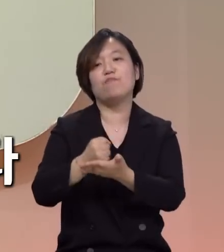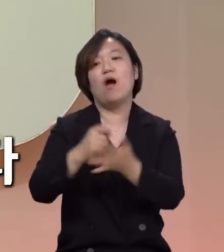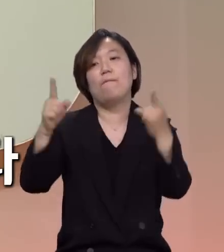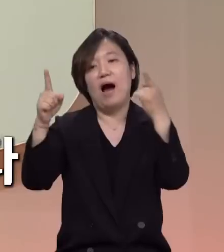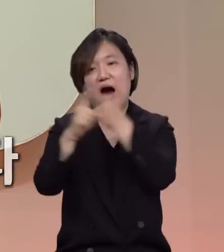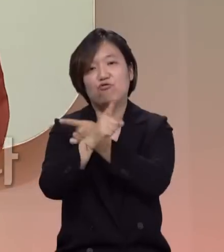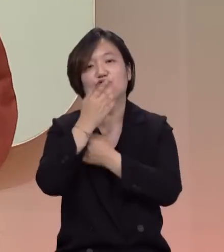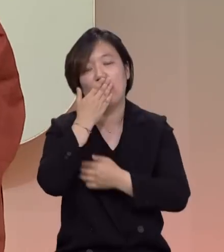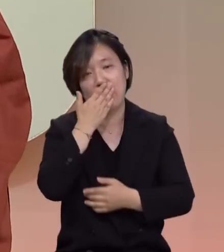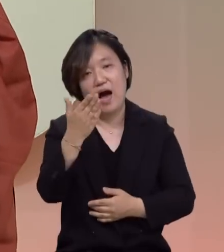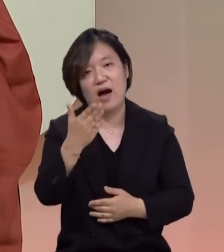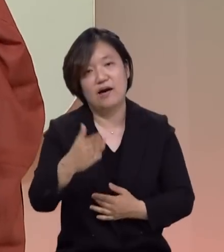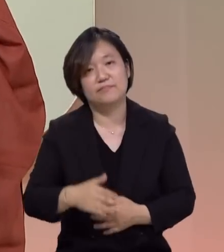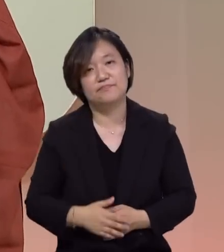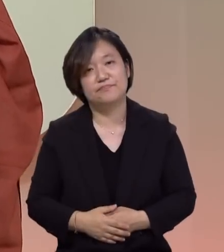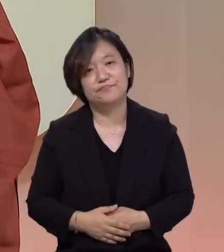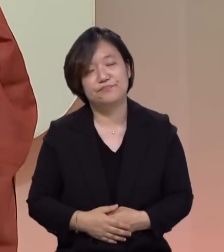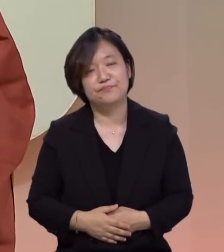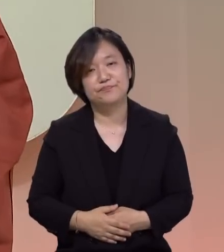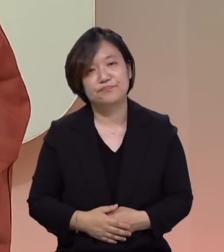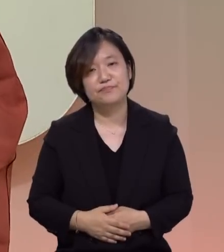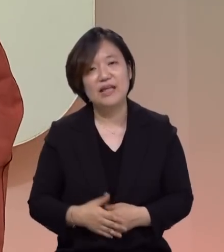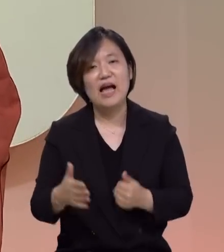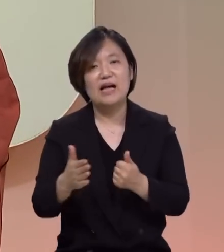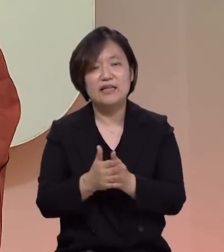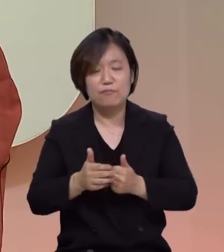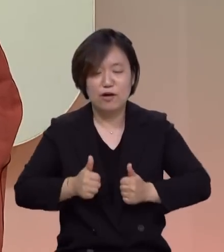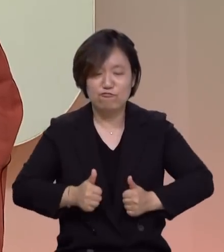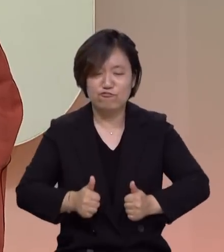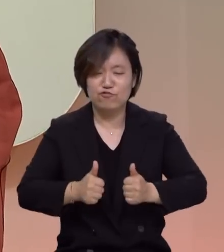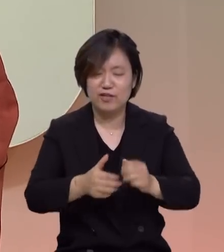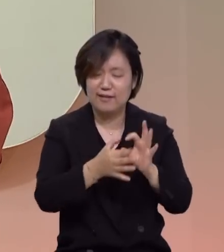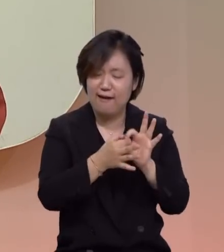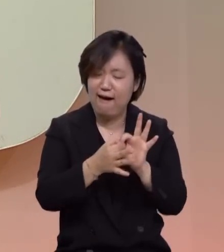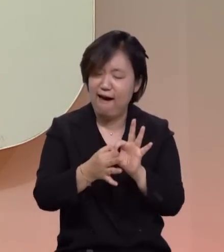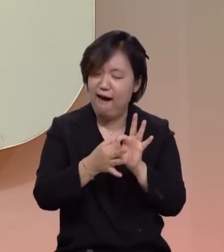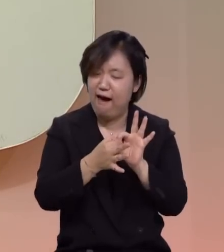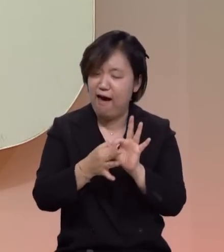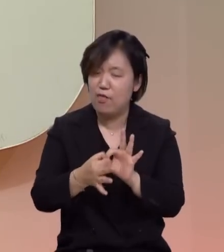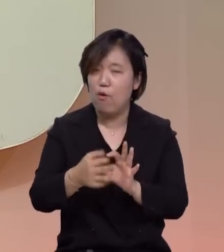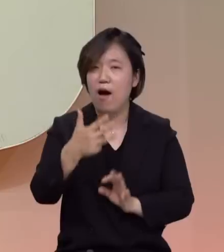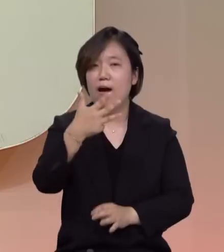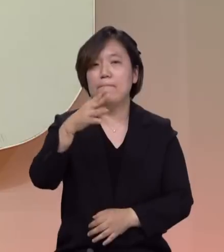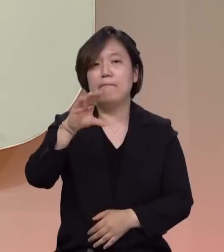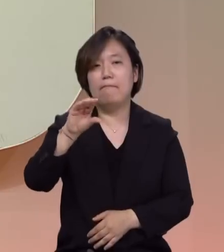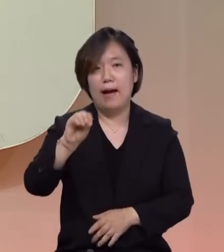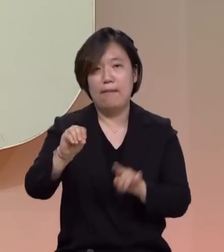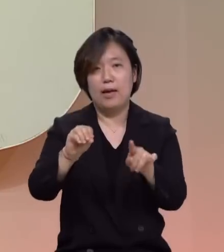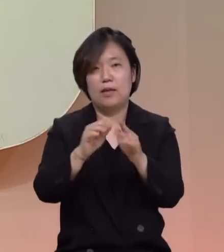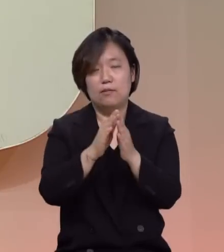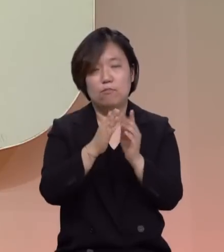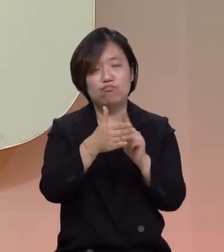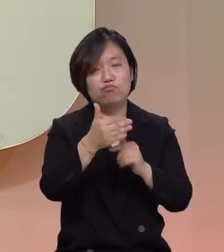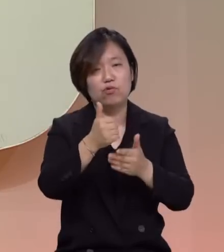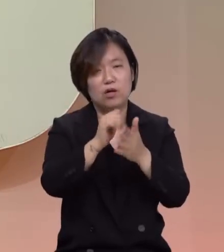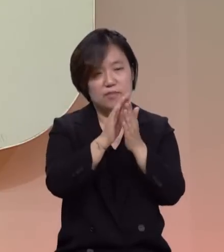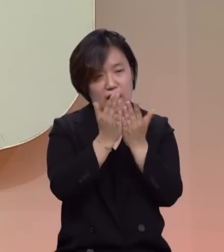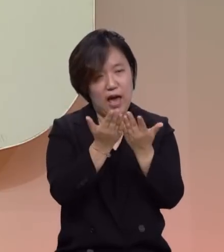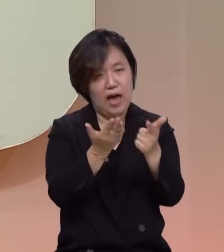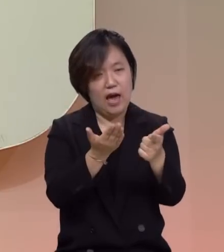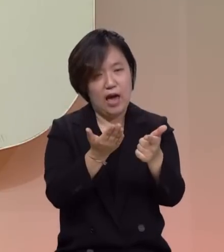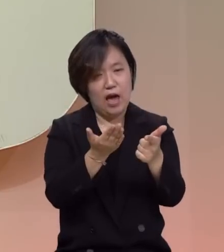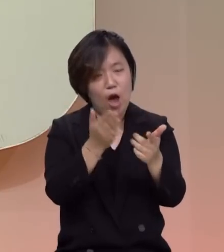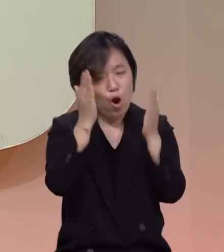그래서 동훈 스님께서도 꾸준히 꾸준히 팔만대장경 부처님의 말씀을 연구하고 공부하시고